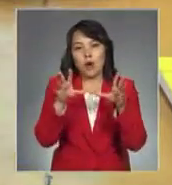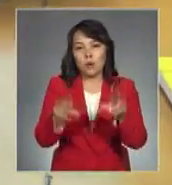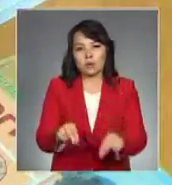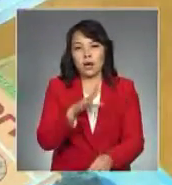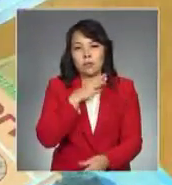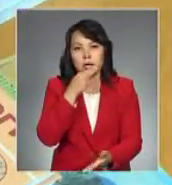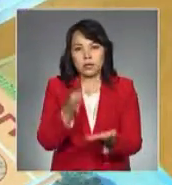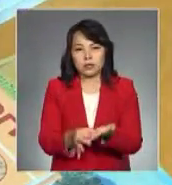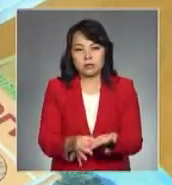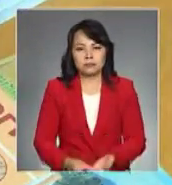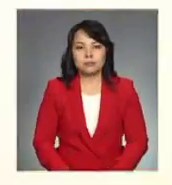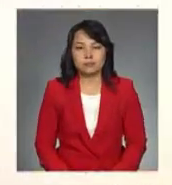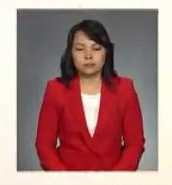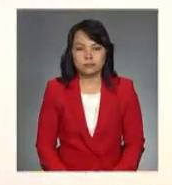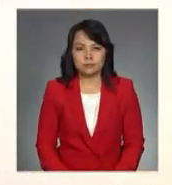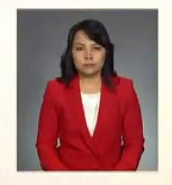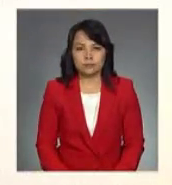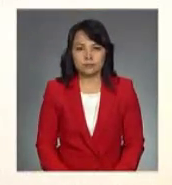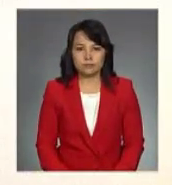дейді Сарынжипов.